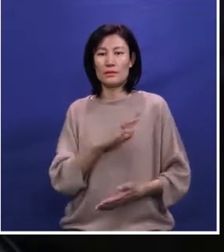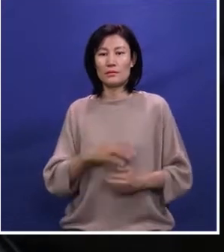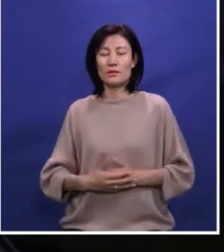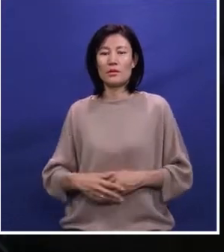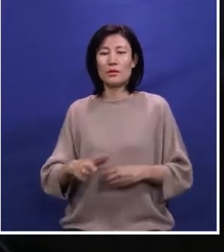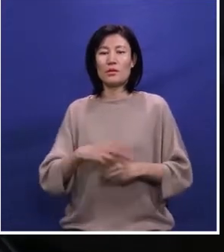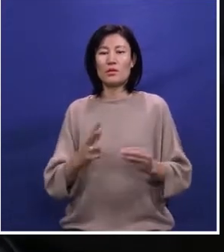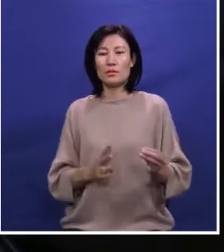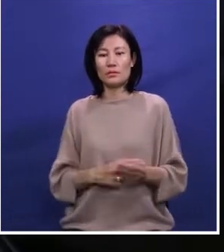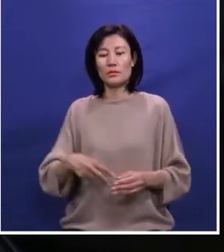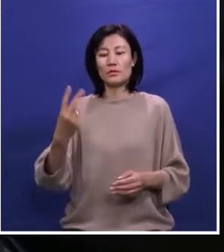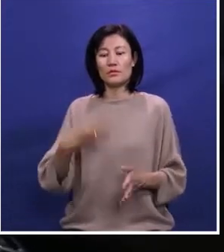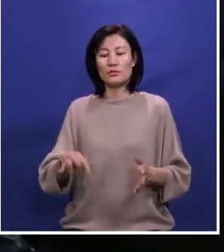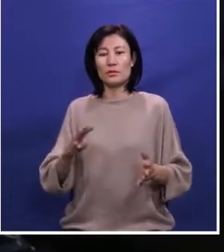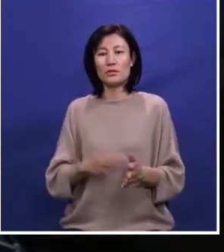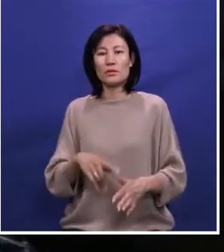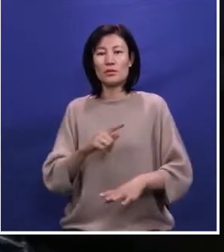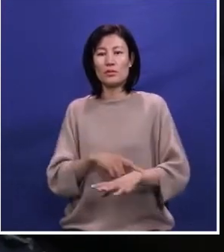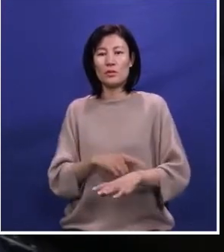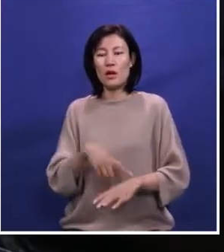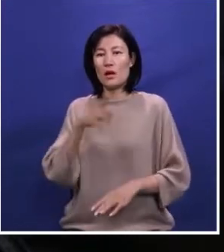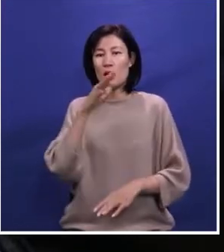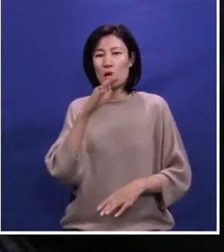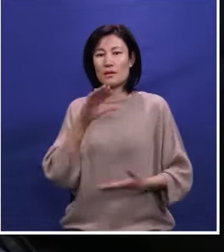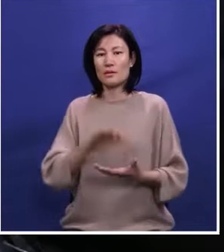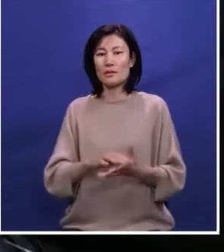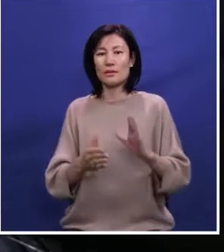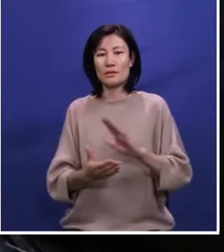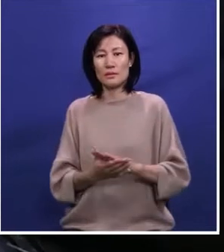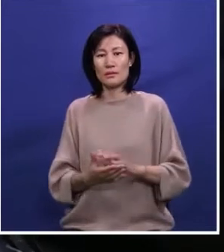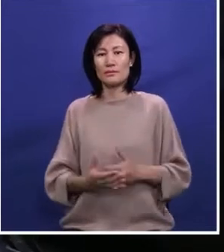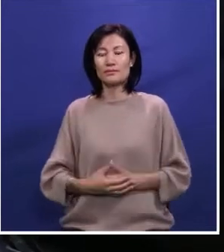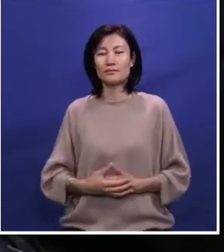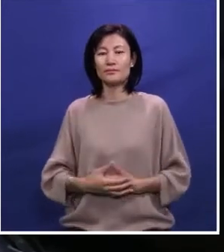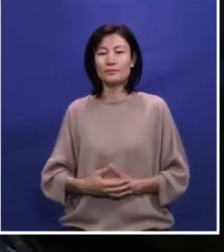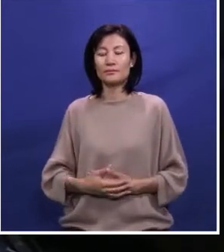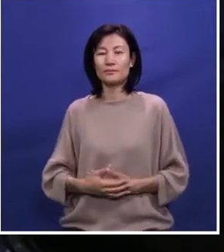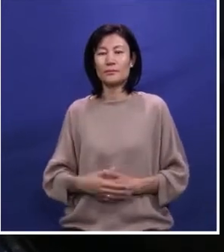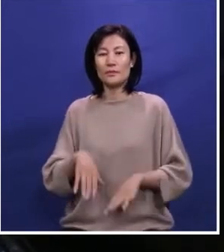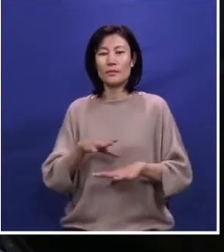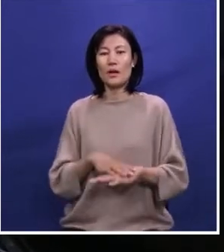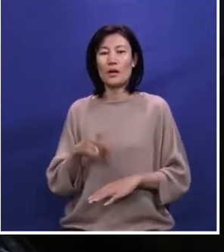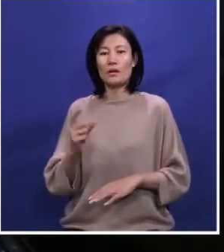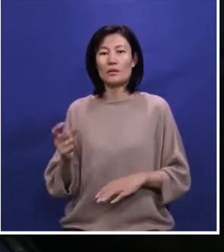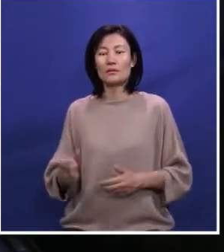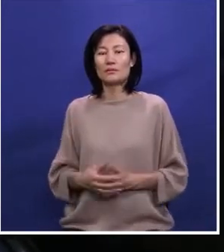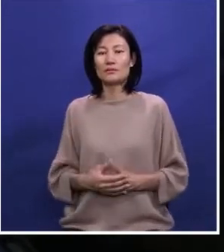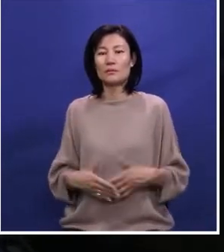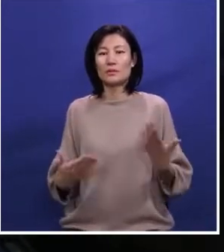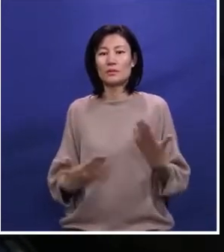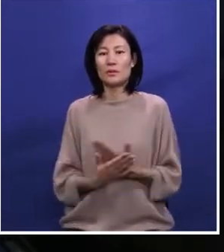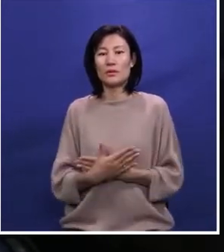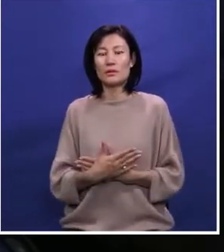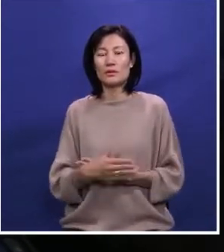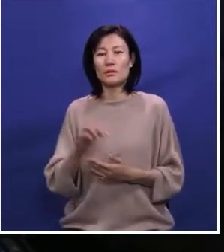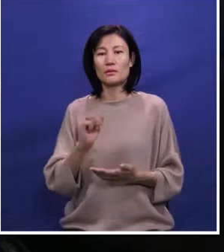яғни 18-24 сағат аралығында жаңағыдай келісіп, несілермен осы тұрғындармен жаңа